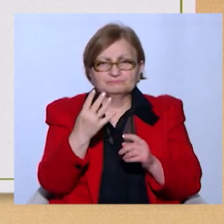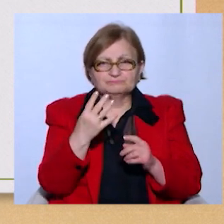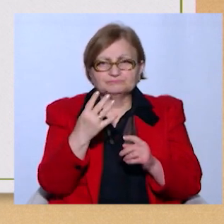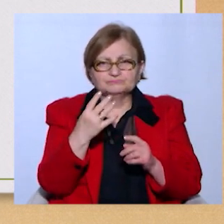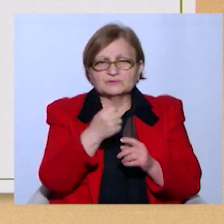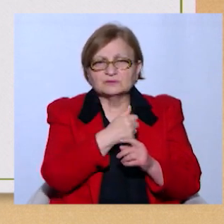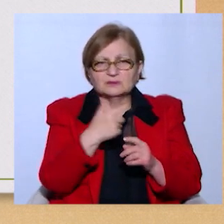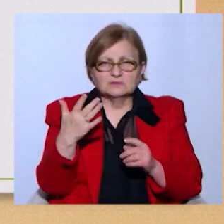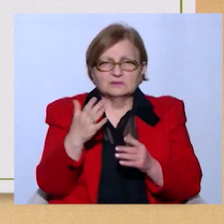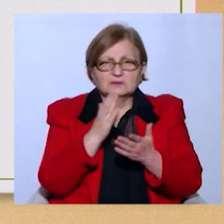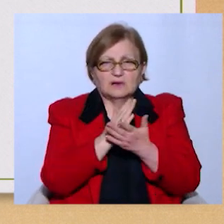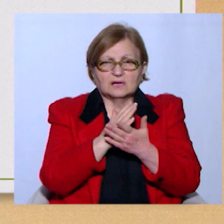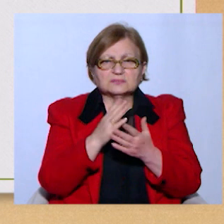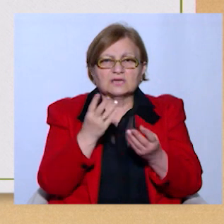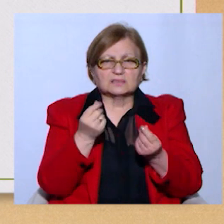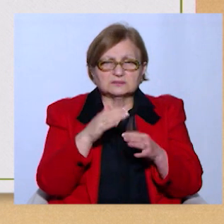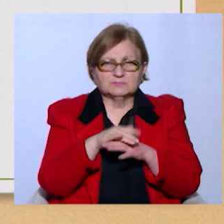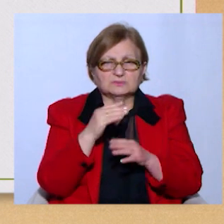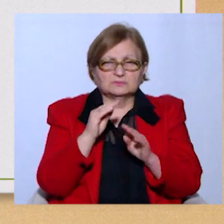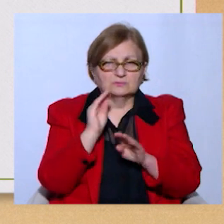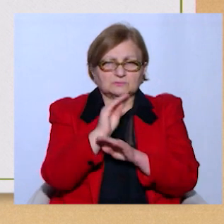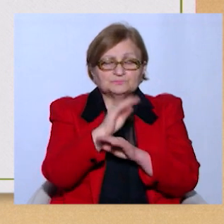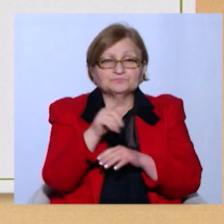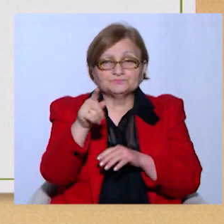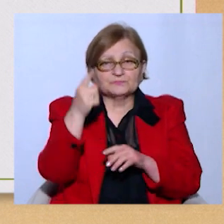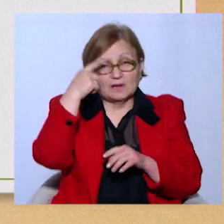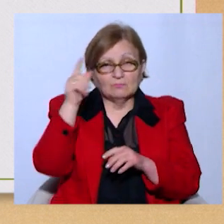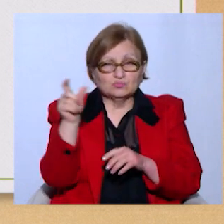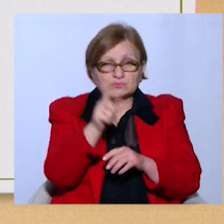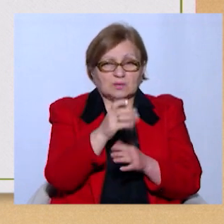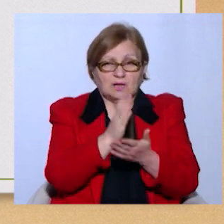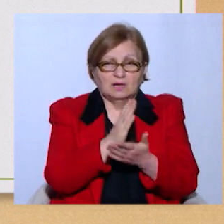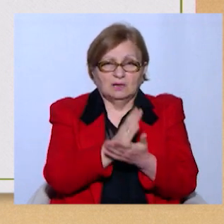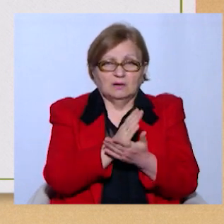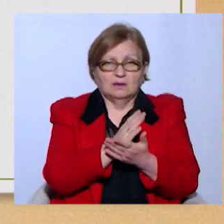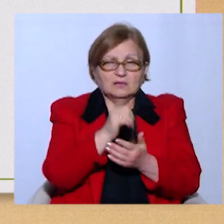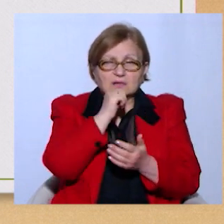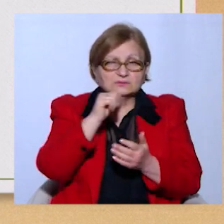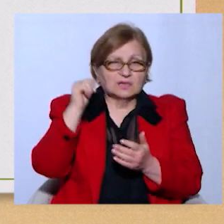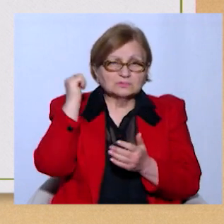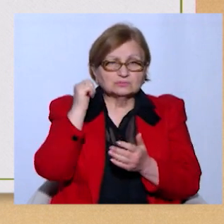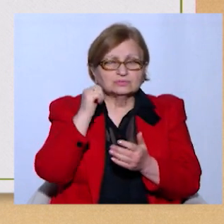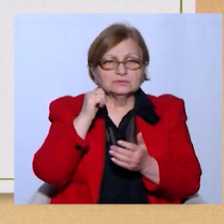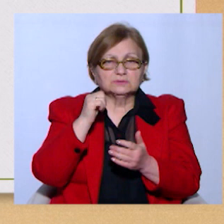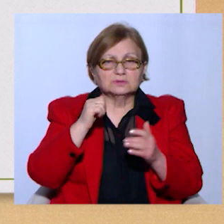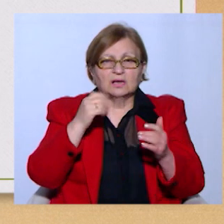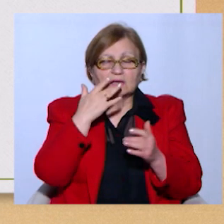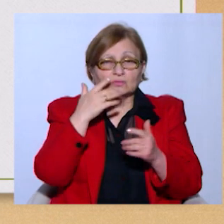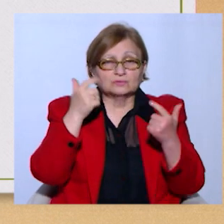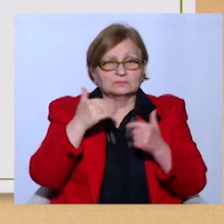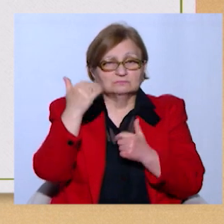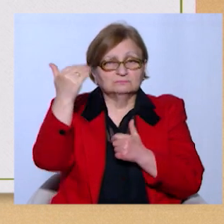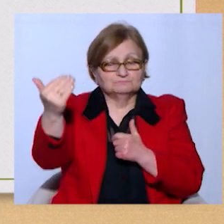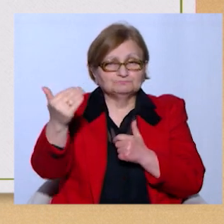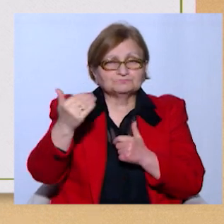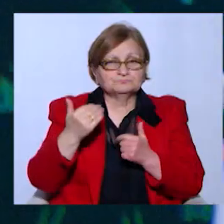რიცხვთა მიმდევრობა არის არითმეტიკული პროგრესია. ეს ამოცანა არის ერთ-ერთი გასული წლის ეროვნული გამოცდის ერთქულიანი